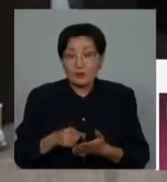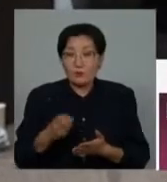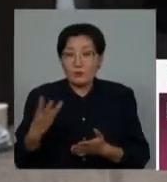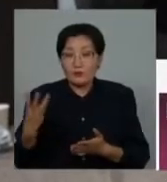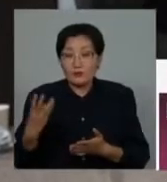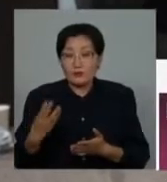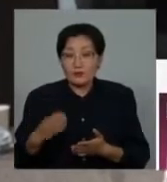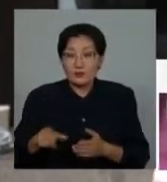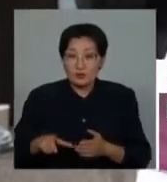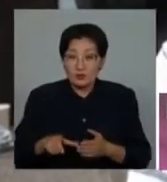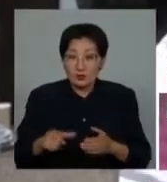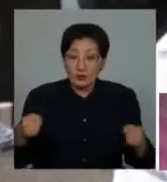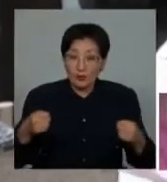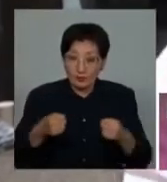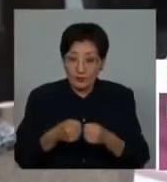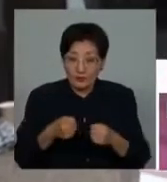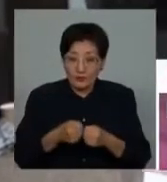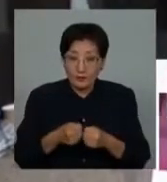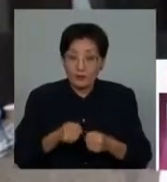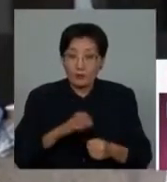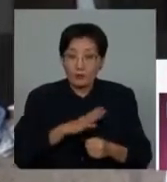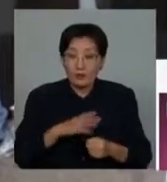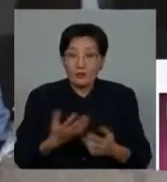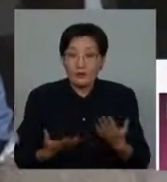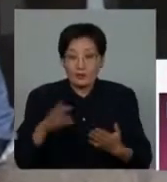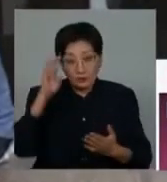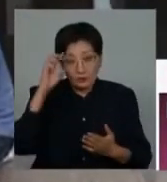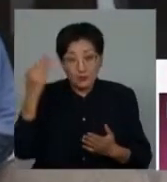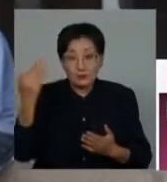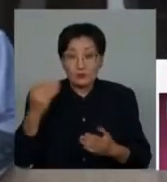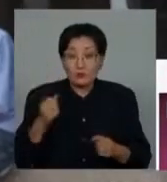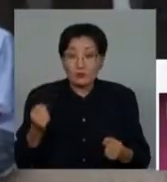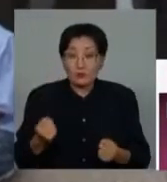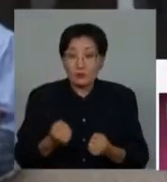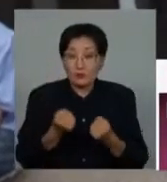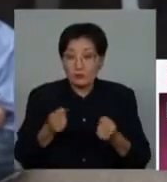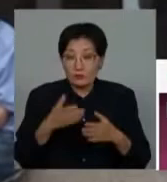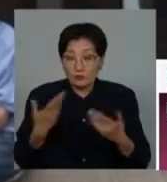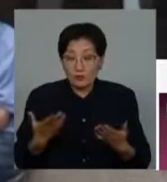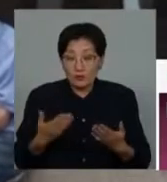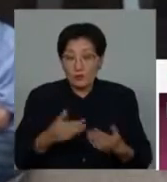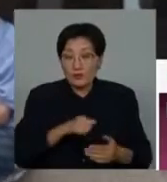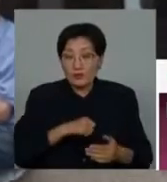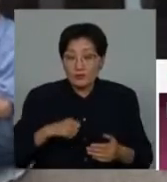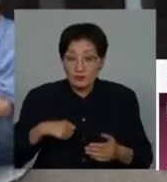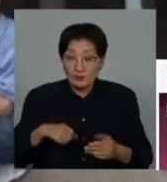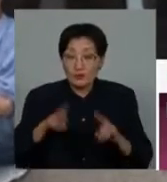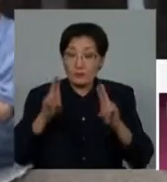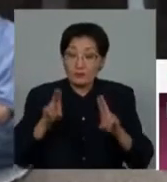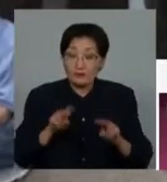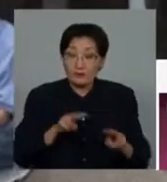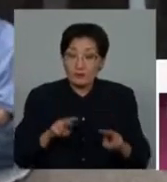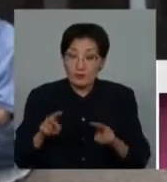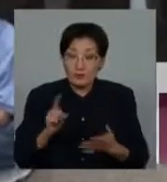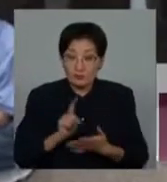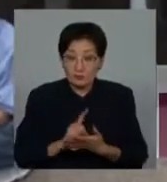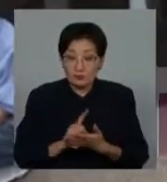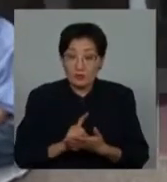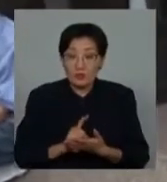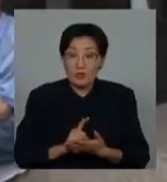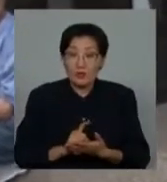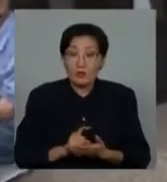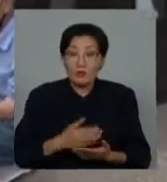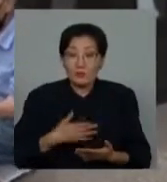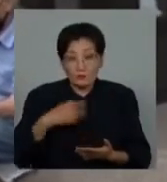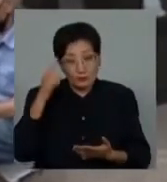орнады. Енді мемлекеттен я болмайтын болса, адамдардың өздігінен самокаттар айдайтындарын правилан сақтайтын болса, жол ережесін сақтайтын болса,